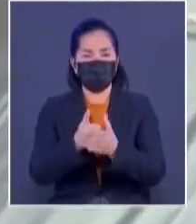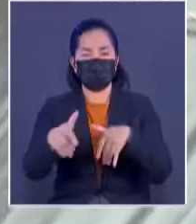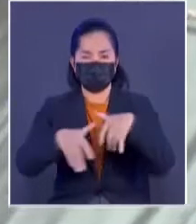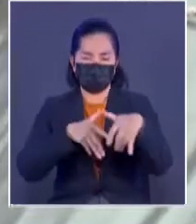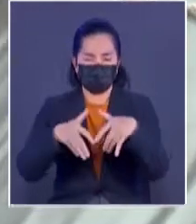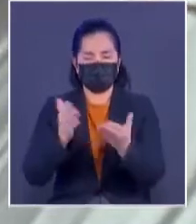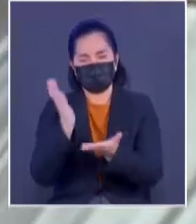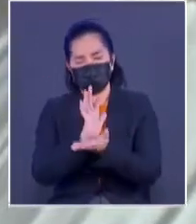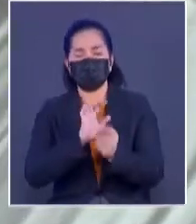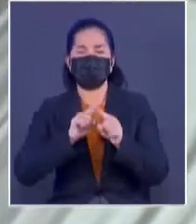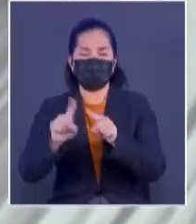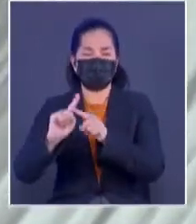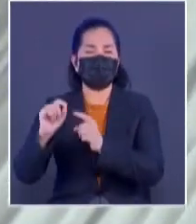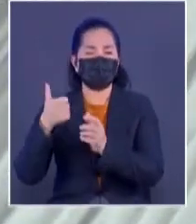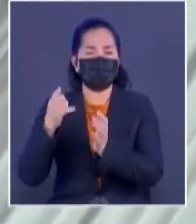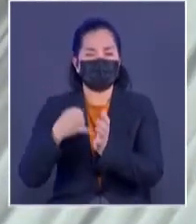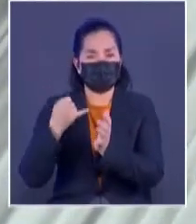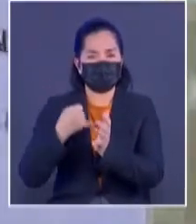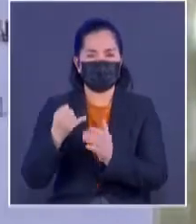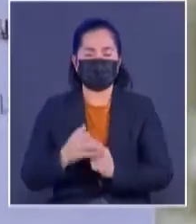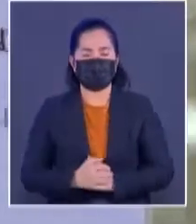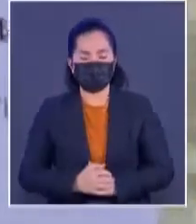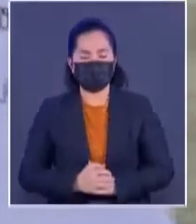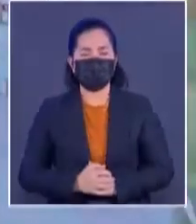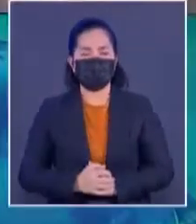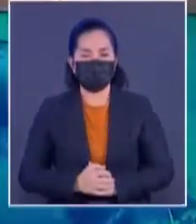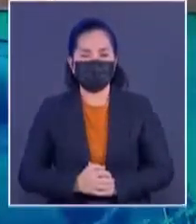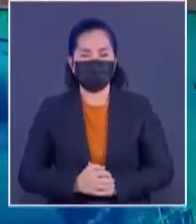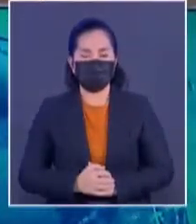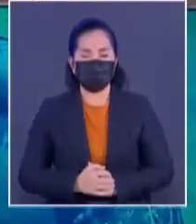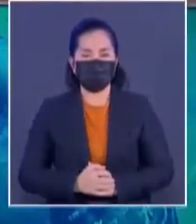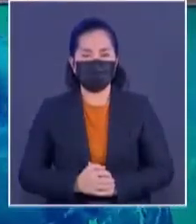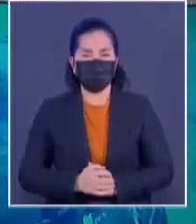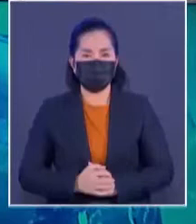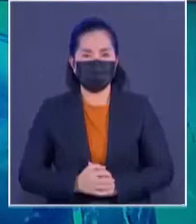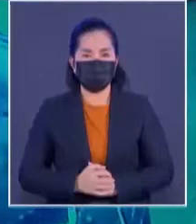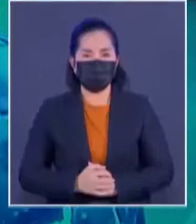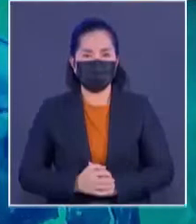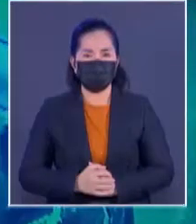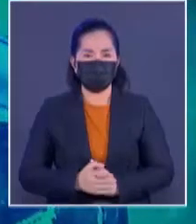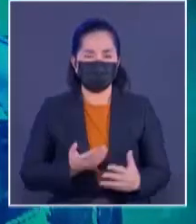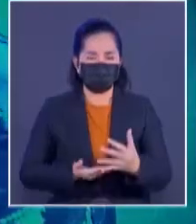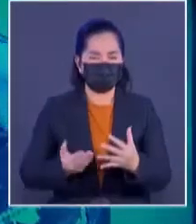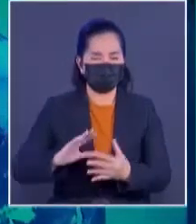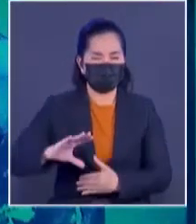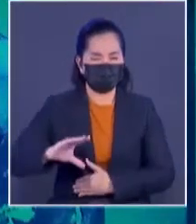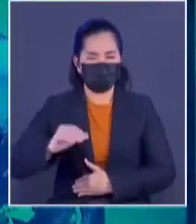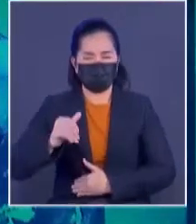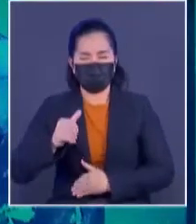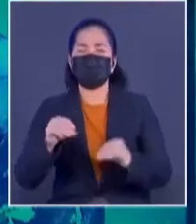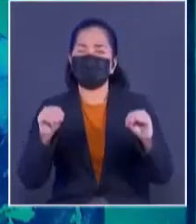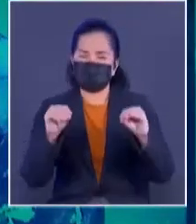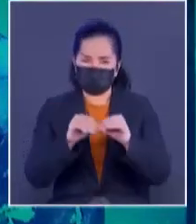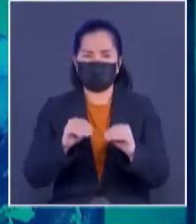ให้กับคนที่อาศัยการเดินเรือหรือว่าการขนส่งทางน้ำนี่นะครับ ก็ค่อยๆขยับกลับมาใช้ชีวิตกันเป็นปกติม